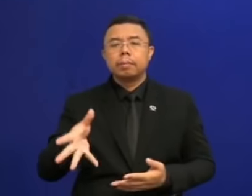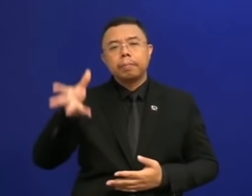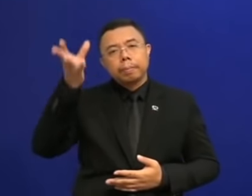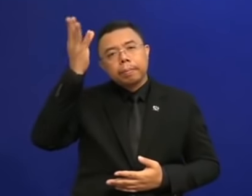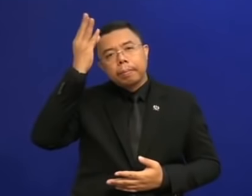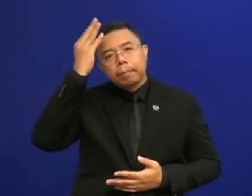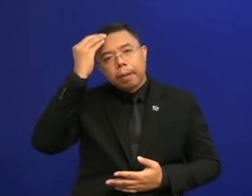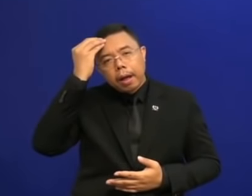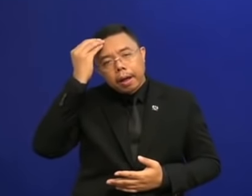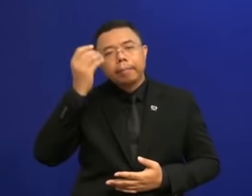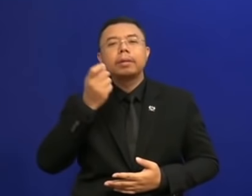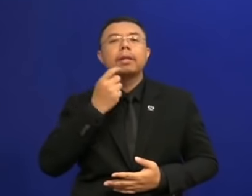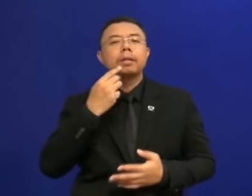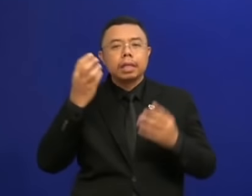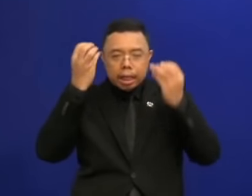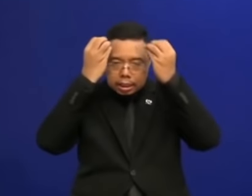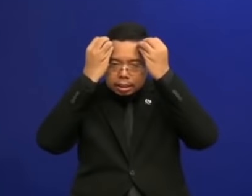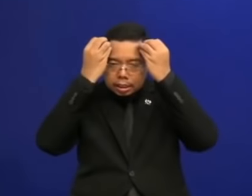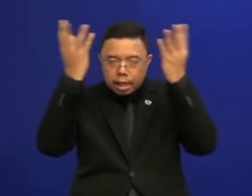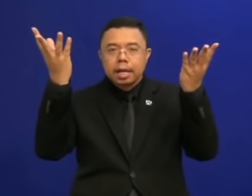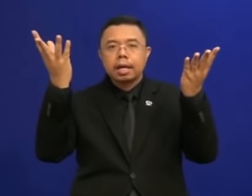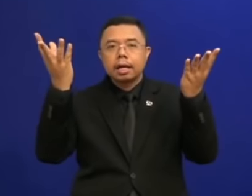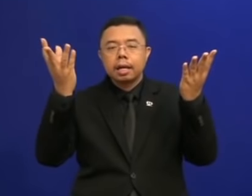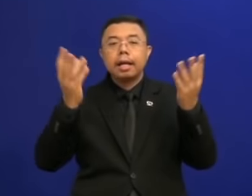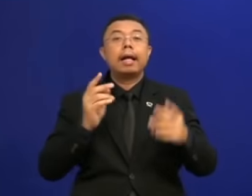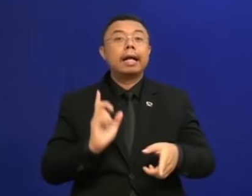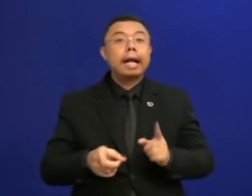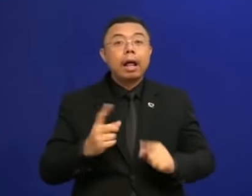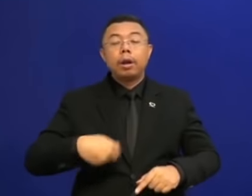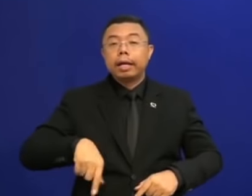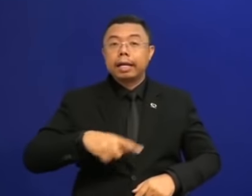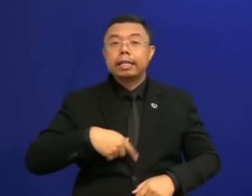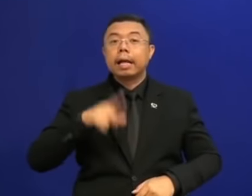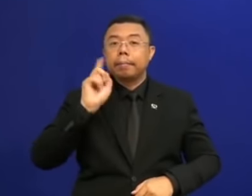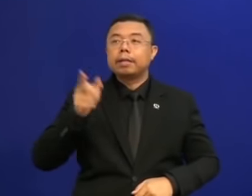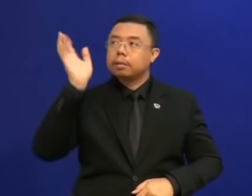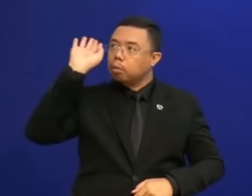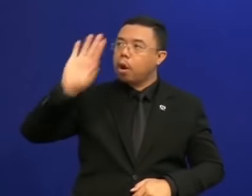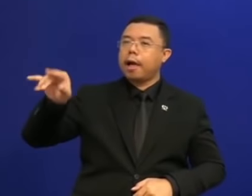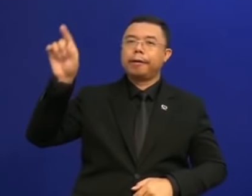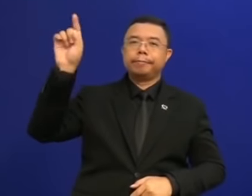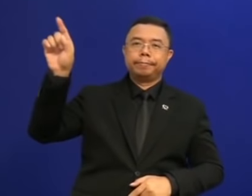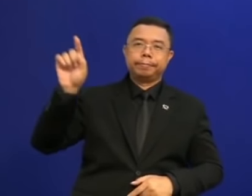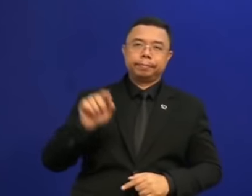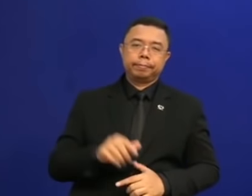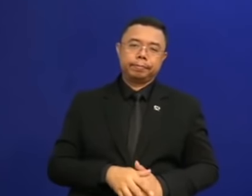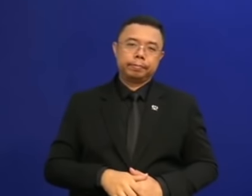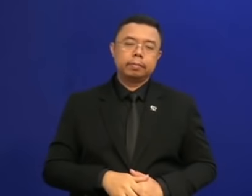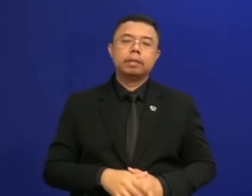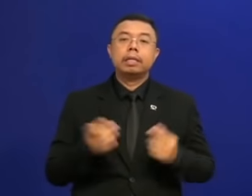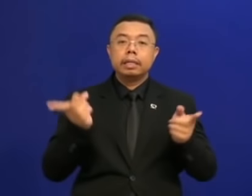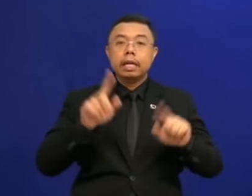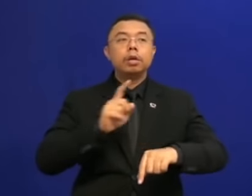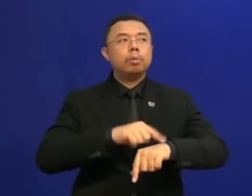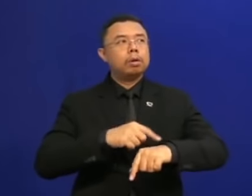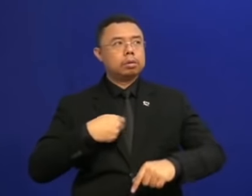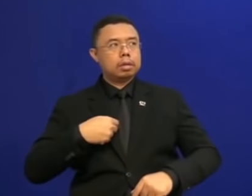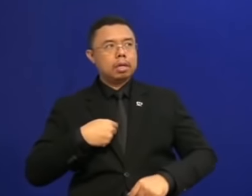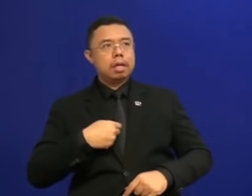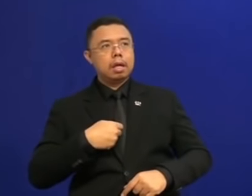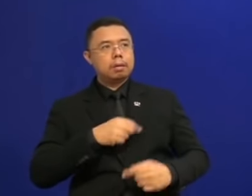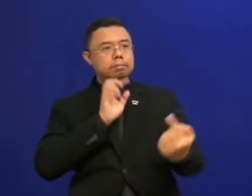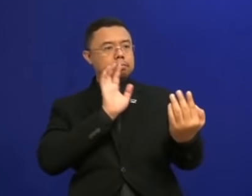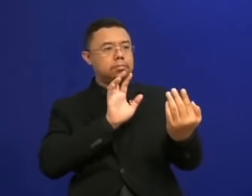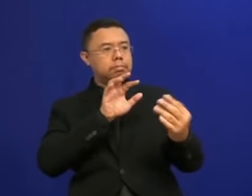penghayatan kesadaran bahwa kita akan pulang. Jadi ketika saya menghadapi